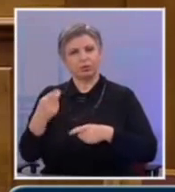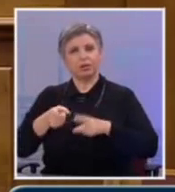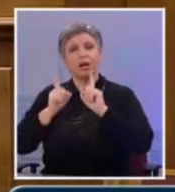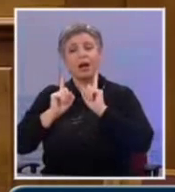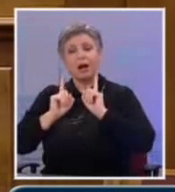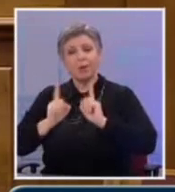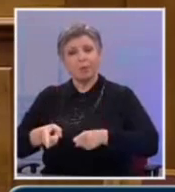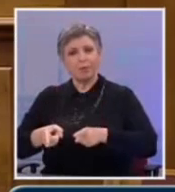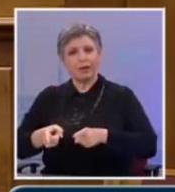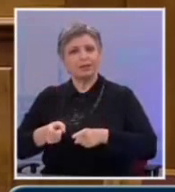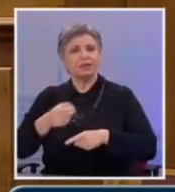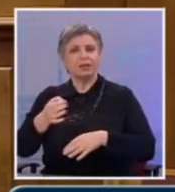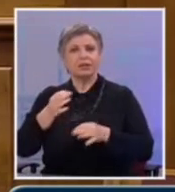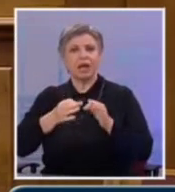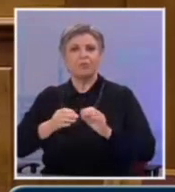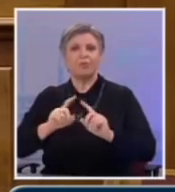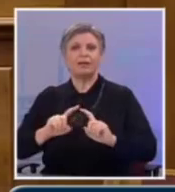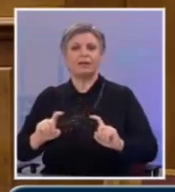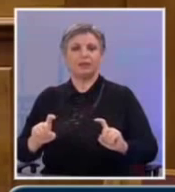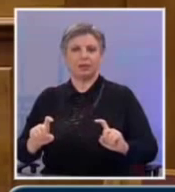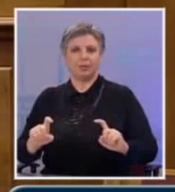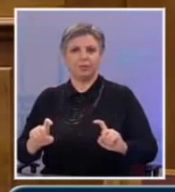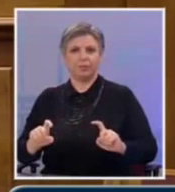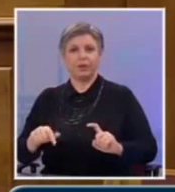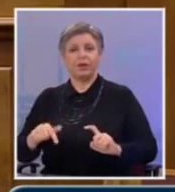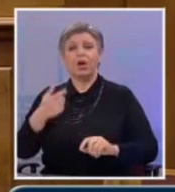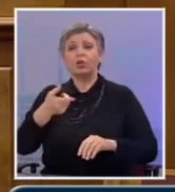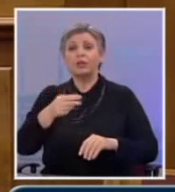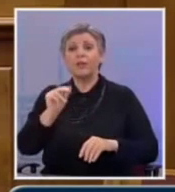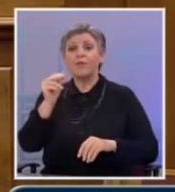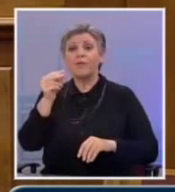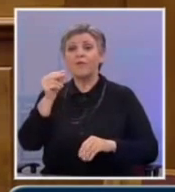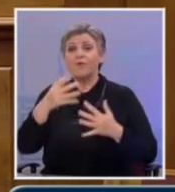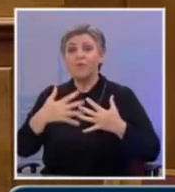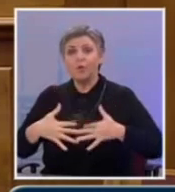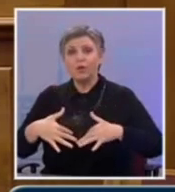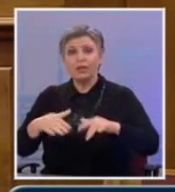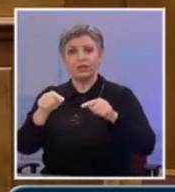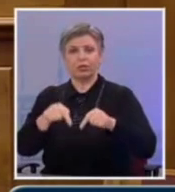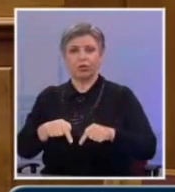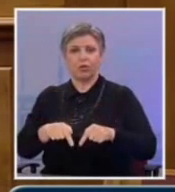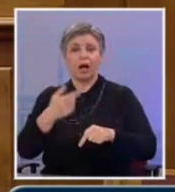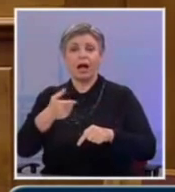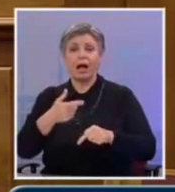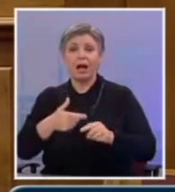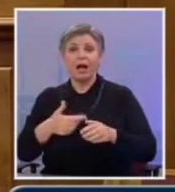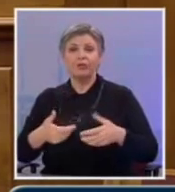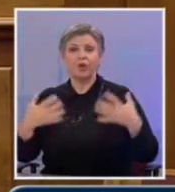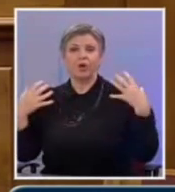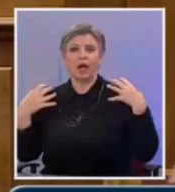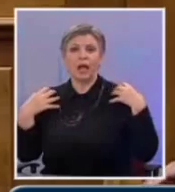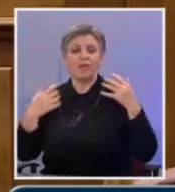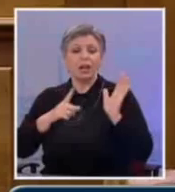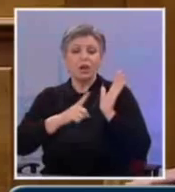έχουν καταλήξει στη συλλογική τους θέση ότι αυτή η Βουλή είναι απονομιμοποιημένη και δεν πρέπει να